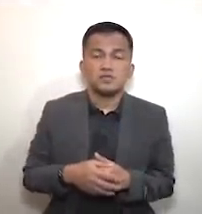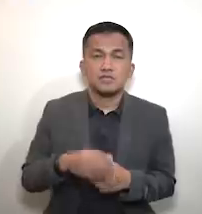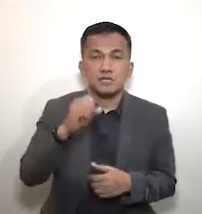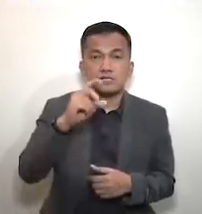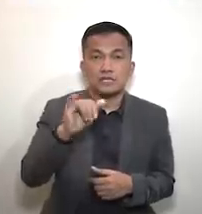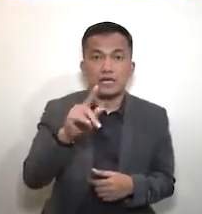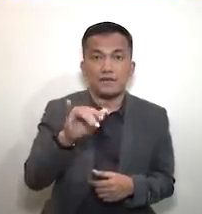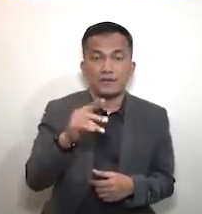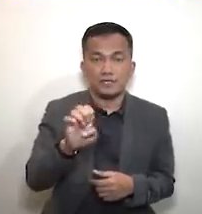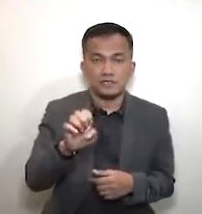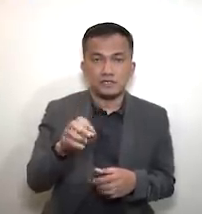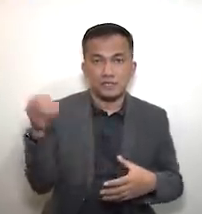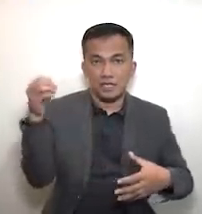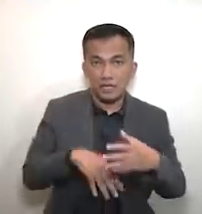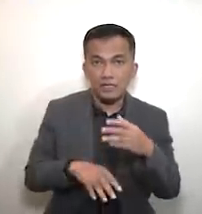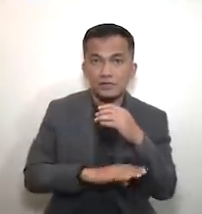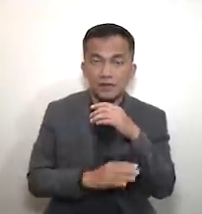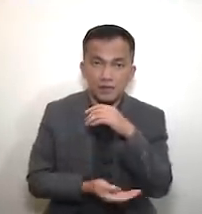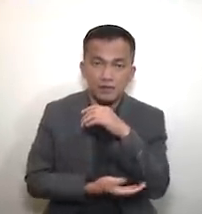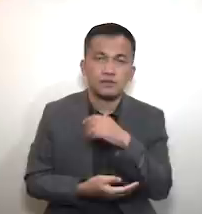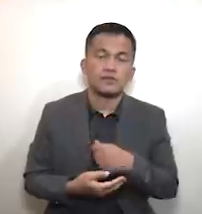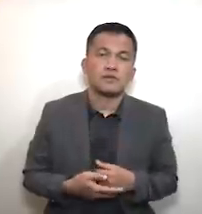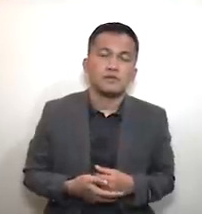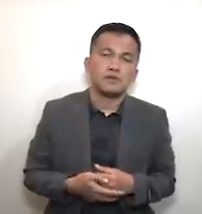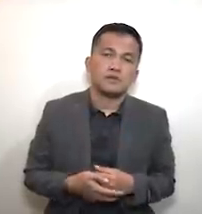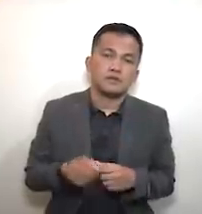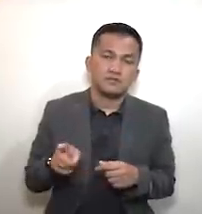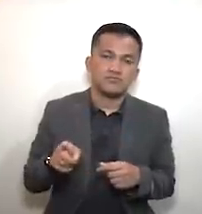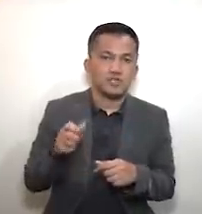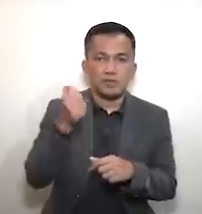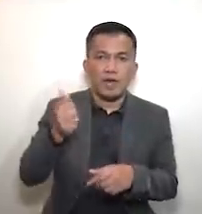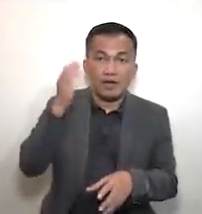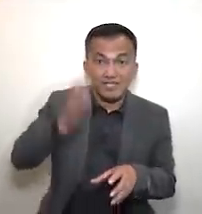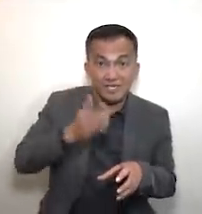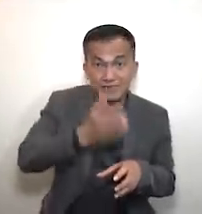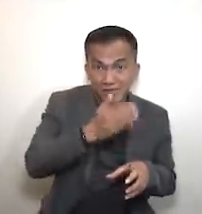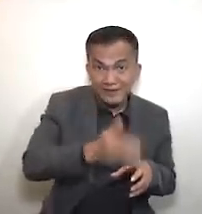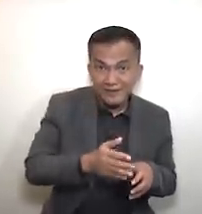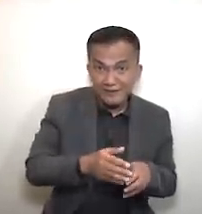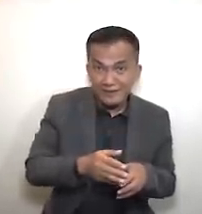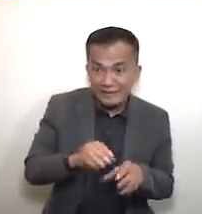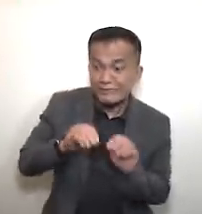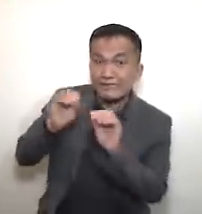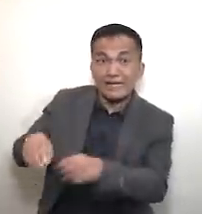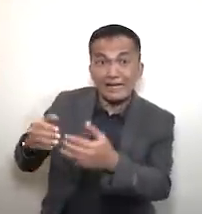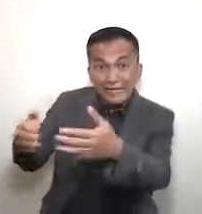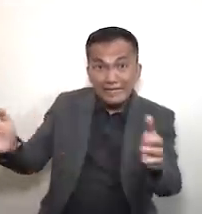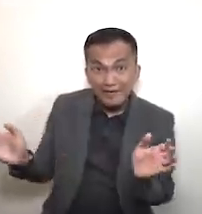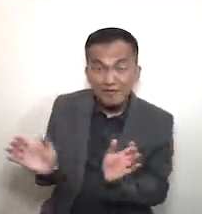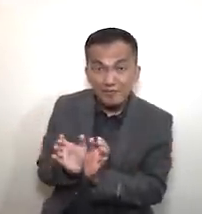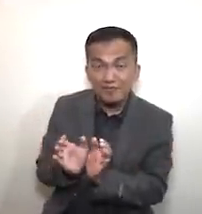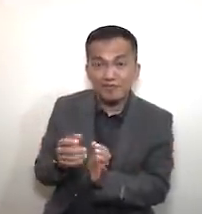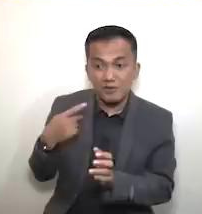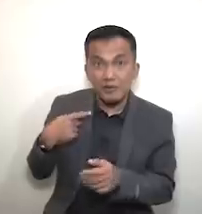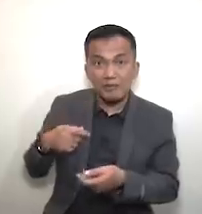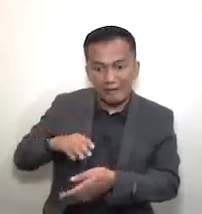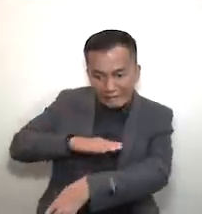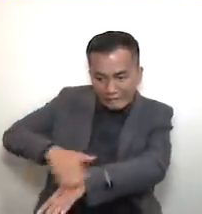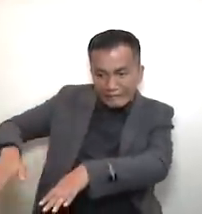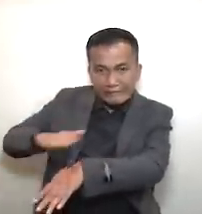Salvage. Ilalagay sa sako. Yung iba, chap-chap. Ilalagay sa drum. Meron pa talaga dyan,